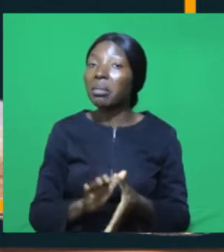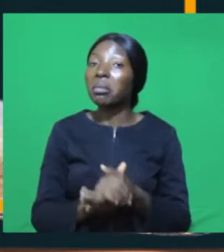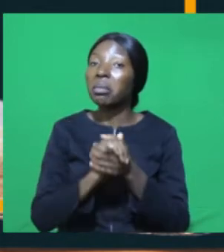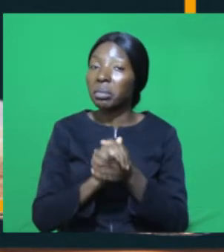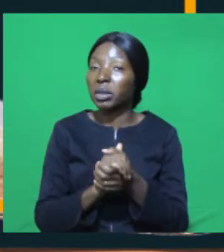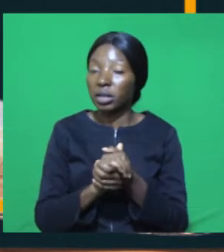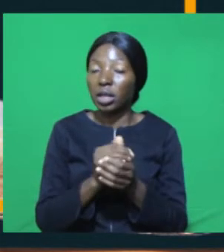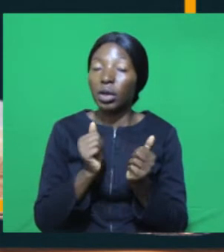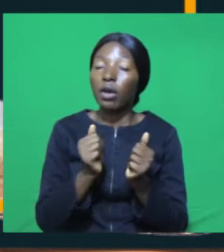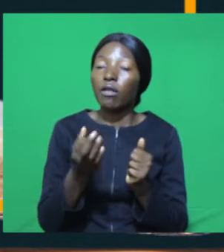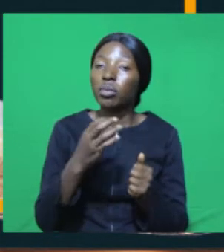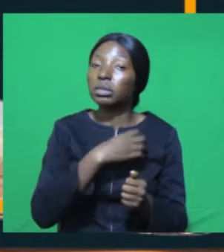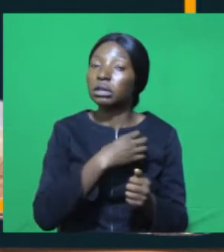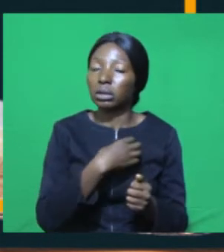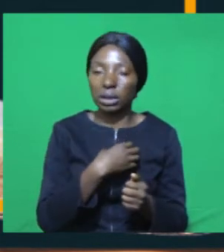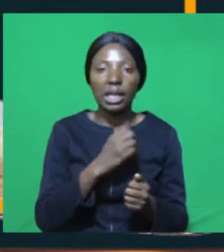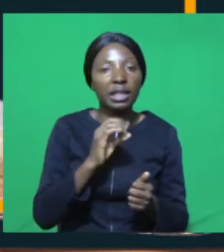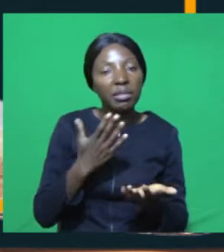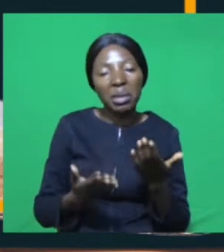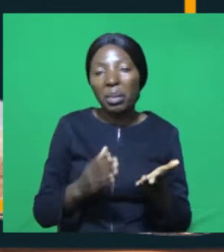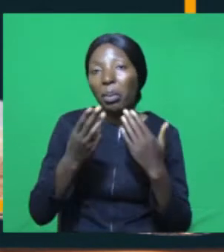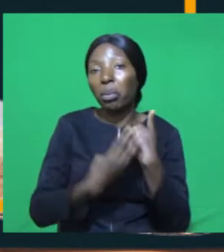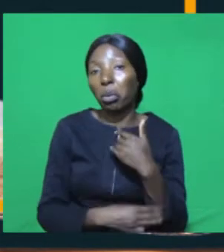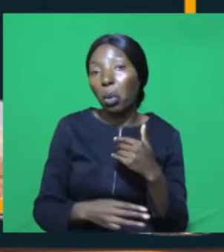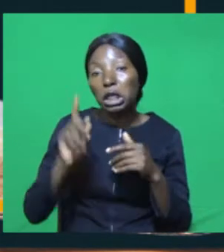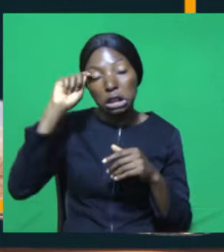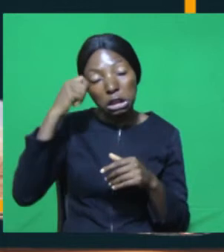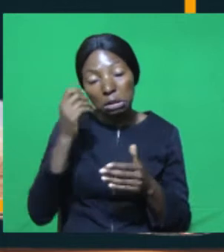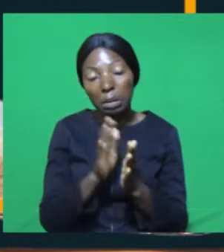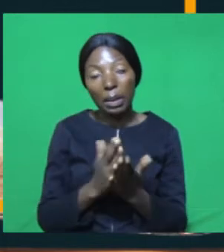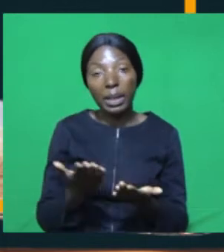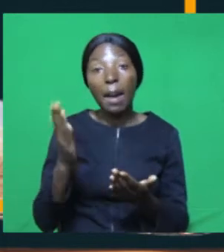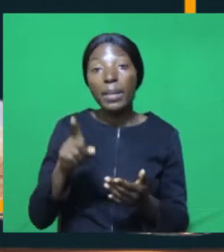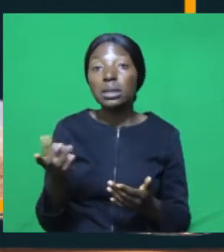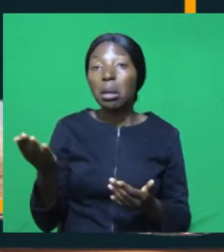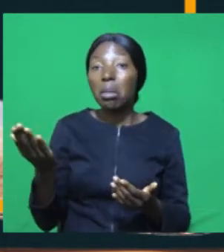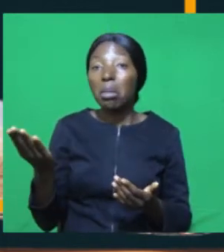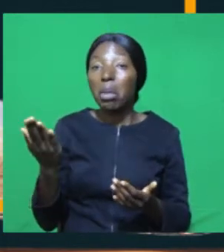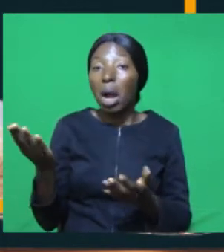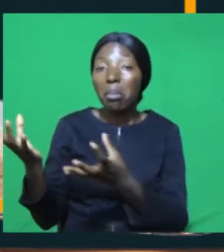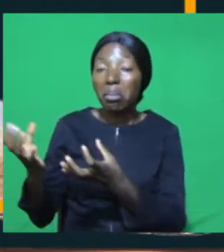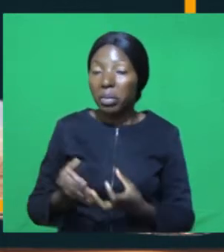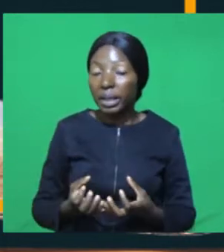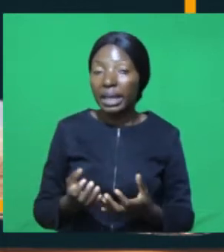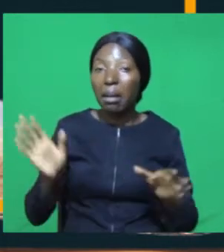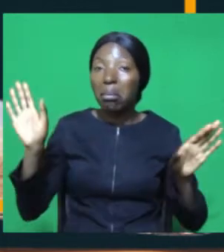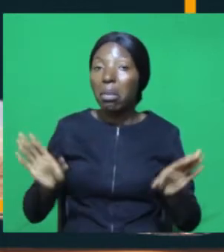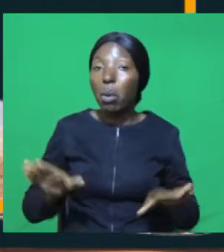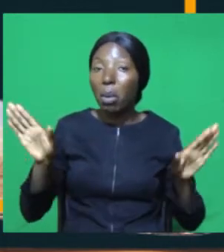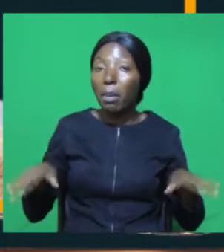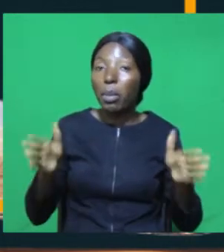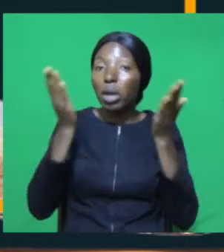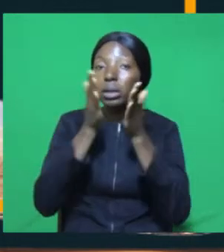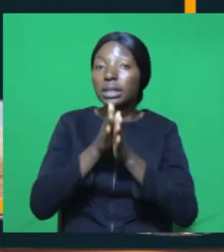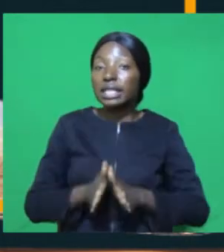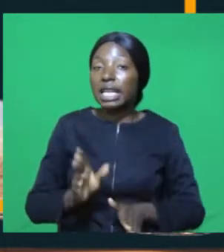pezi viso ake. Kana asinga gwone kuya ne gwayana. Gari gire Jehova njiwa mbiri, kana tuwana tuiri tuwe njiwa, chile